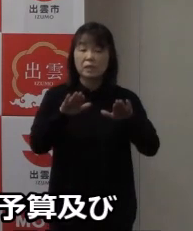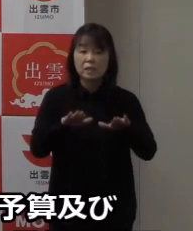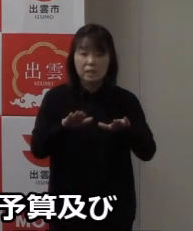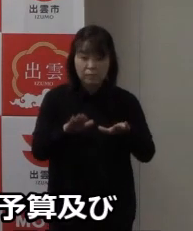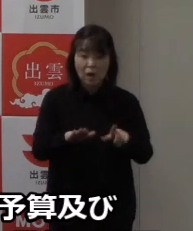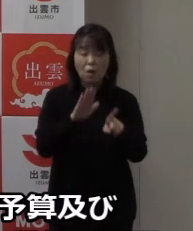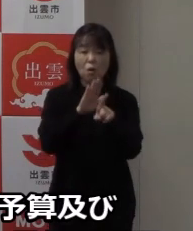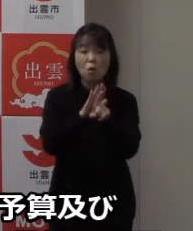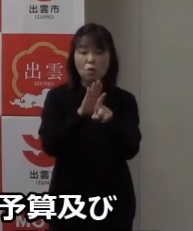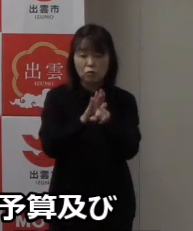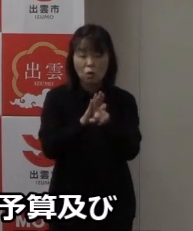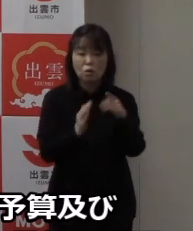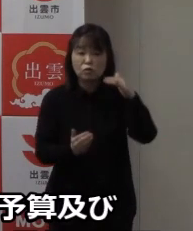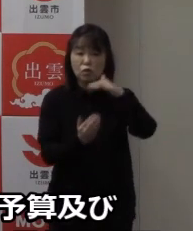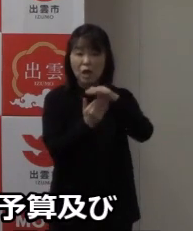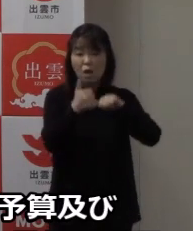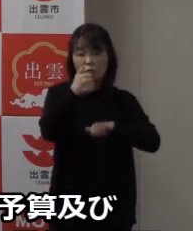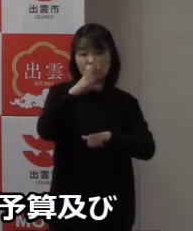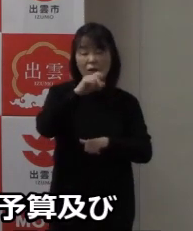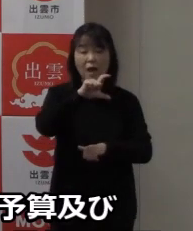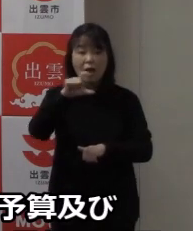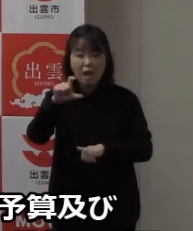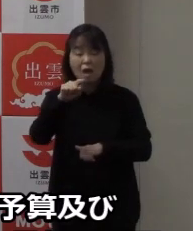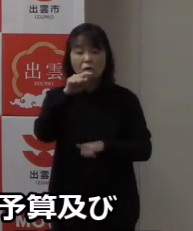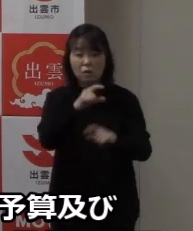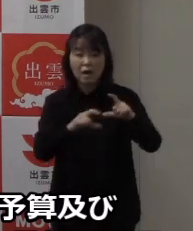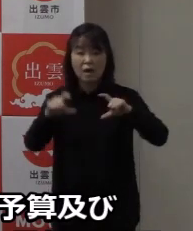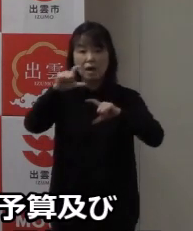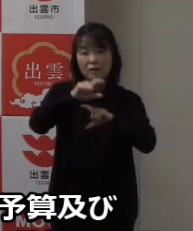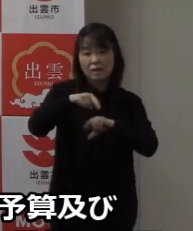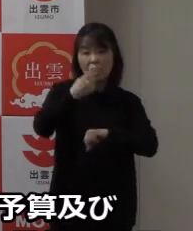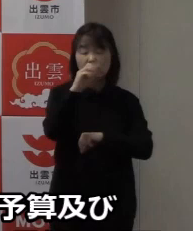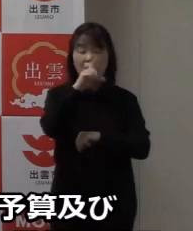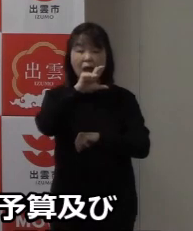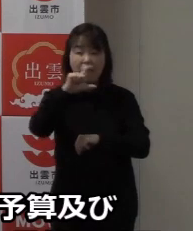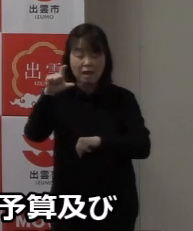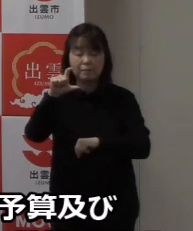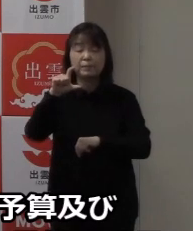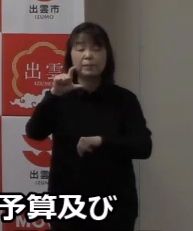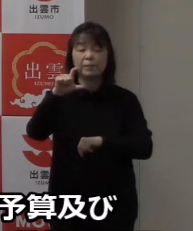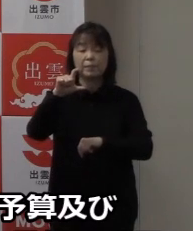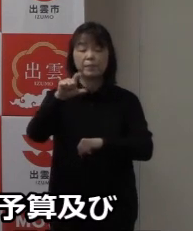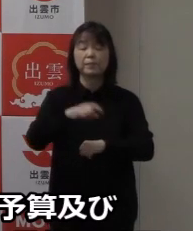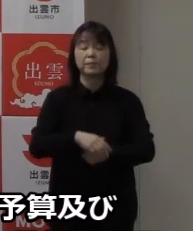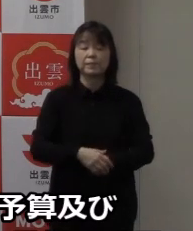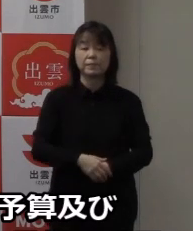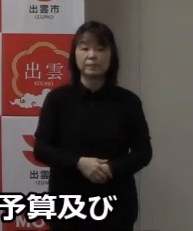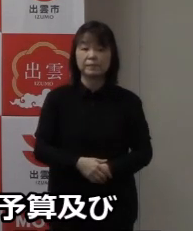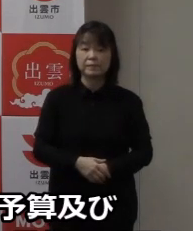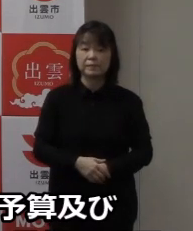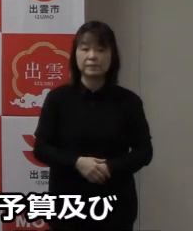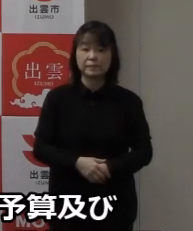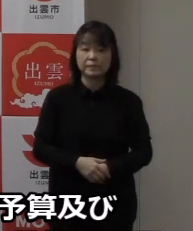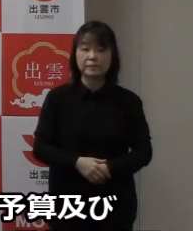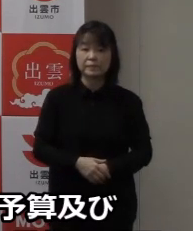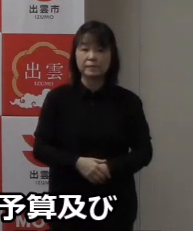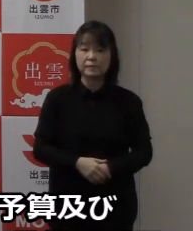補助上限額は50万円であるものを100万円に拡充をしていきたいと考えております